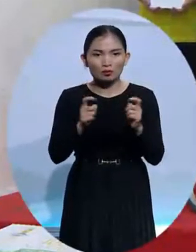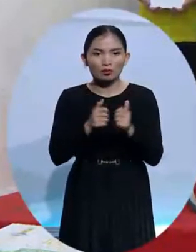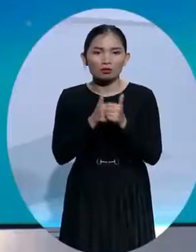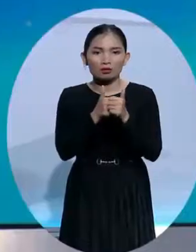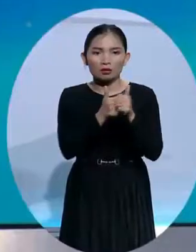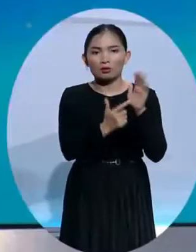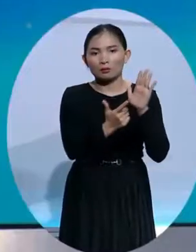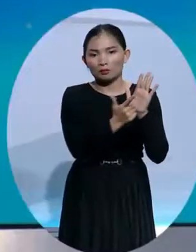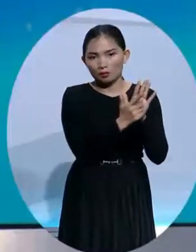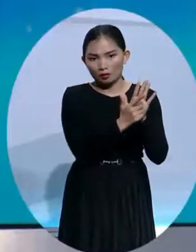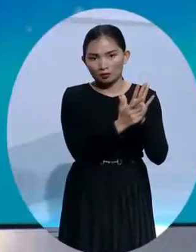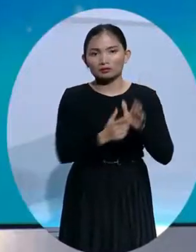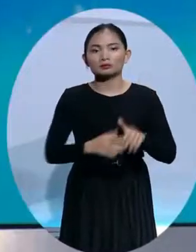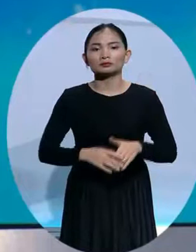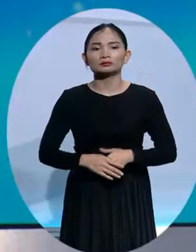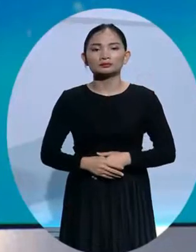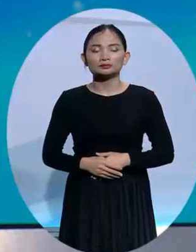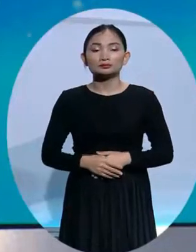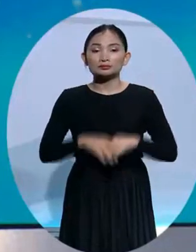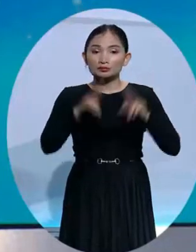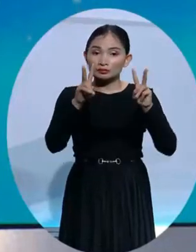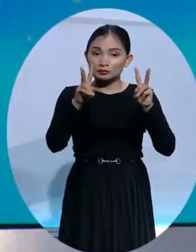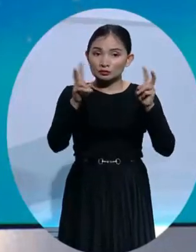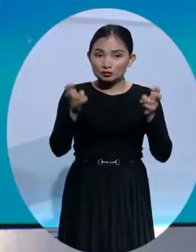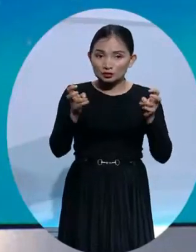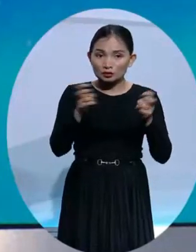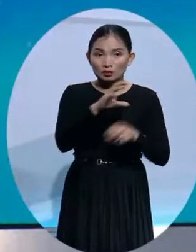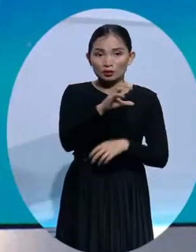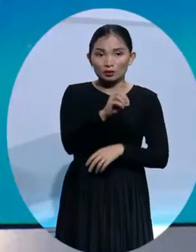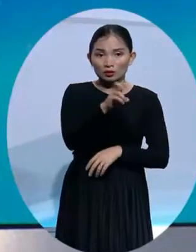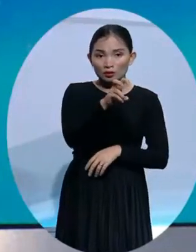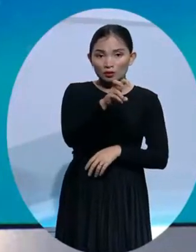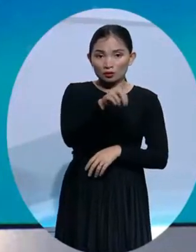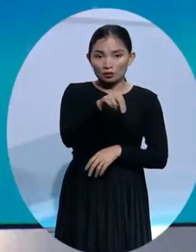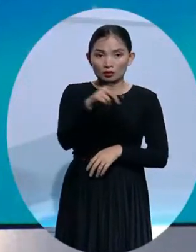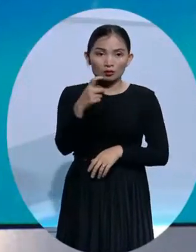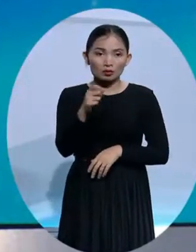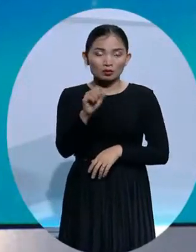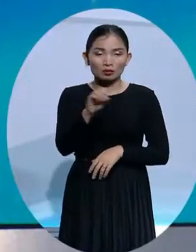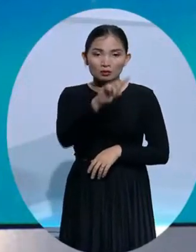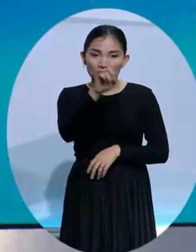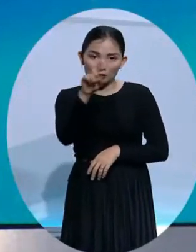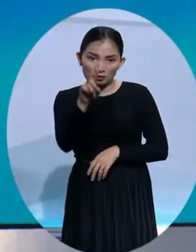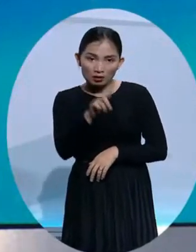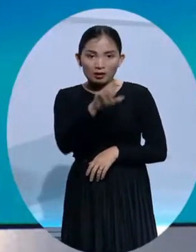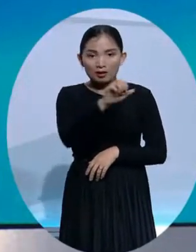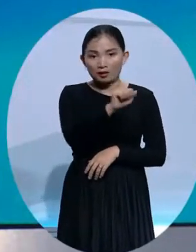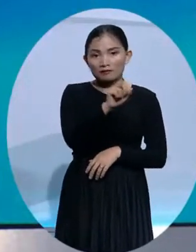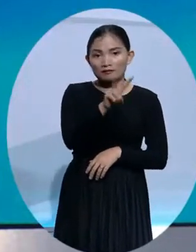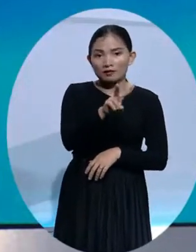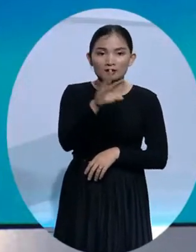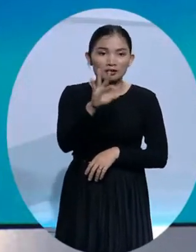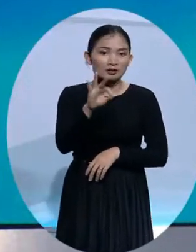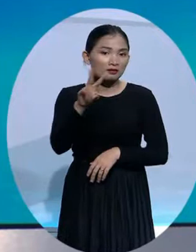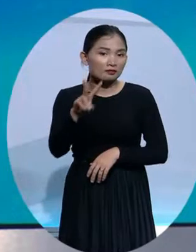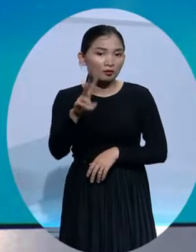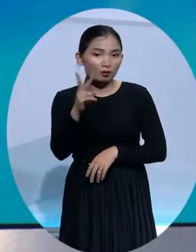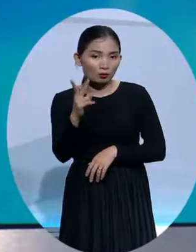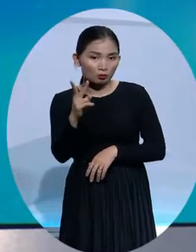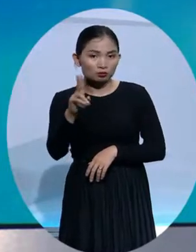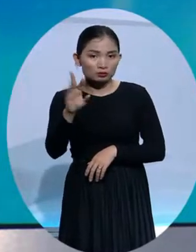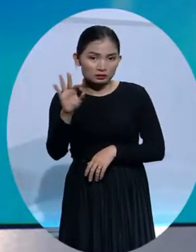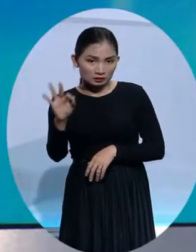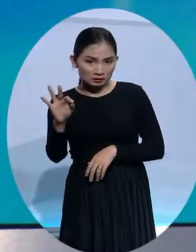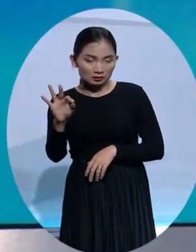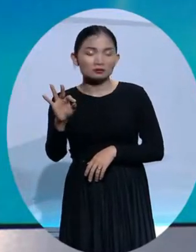luật. Với chủ đề Công đảo âm vang tiếng vọng hùng thiên, Ban liên lạc cựu cán bộ Đoàn Thanh niên Việt Nam phía Nam phối